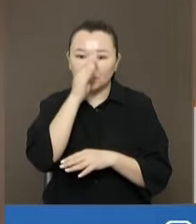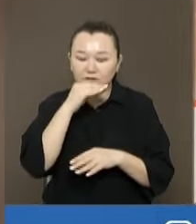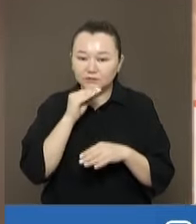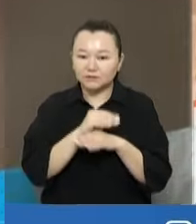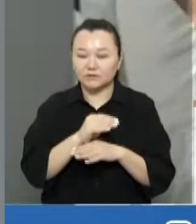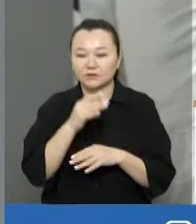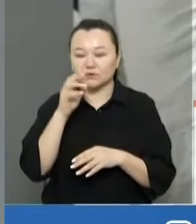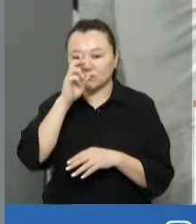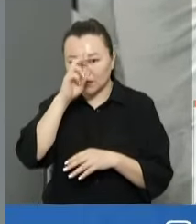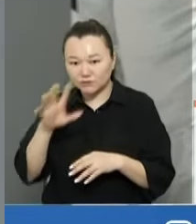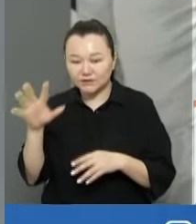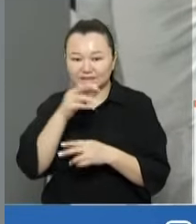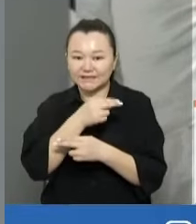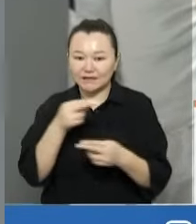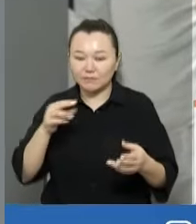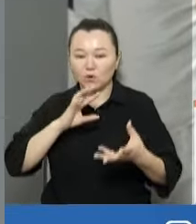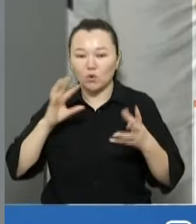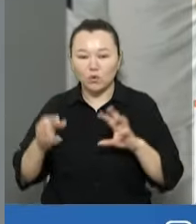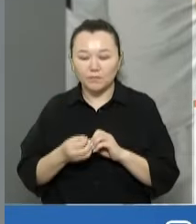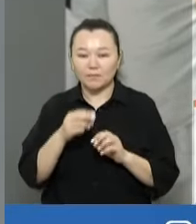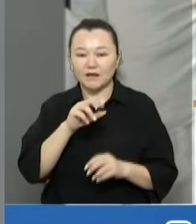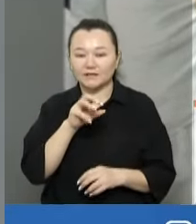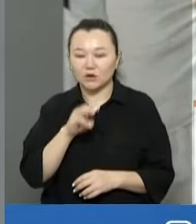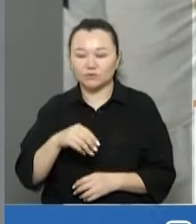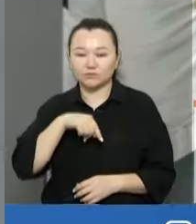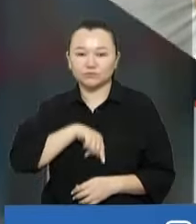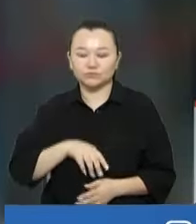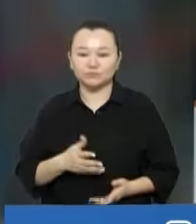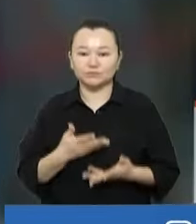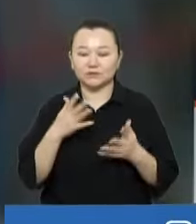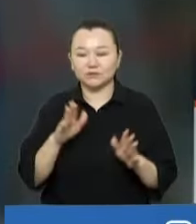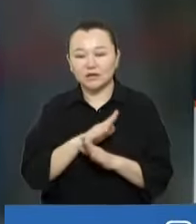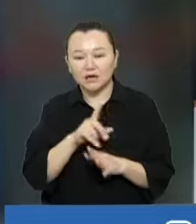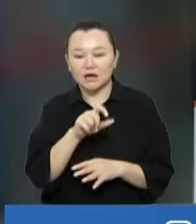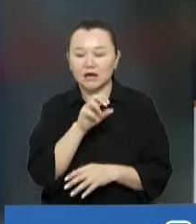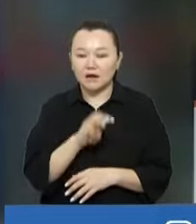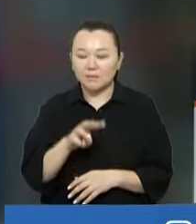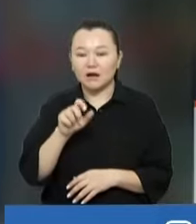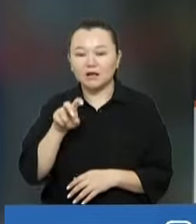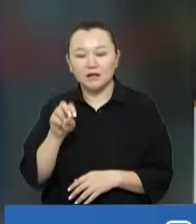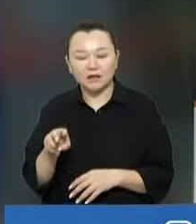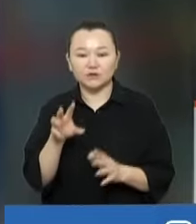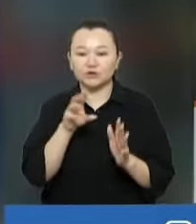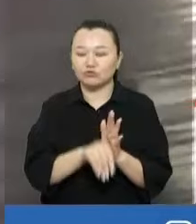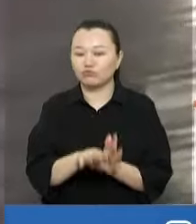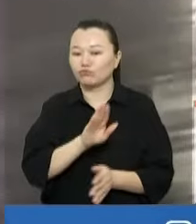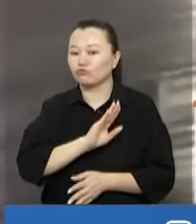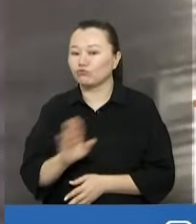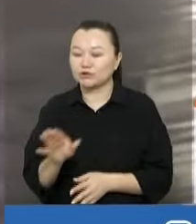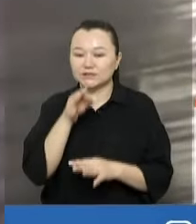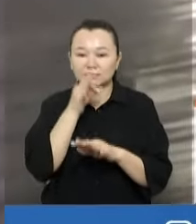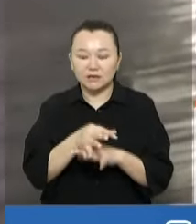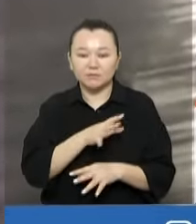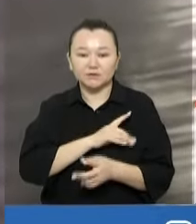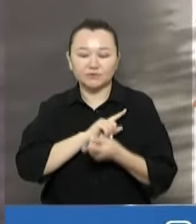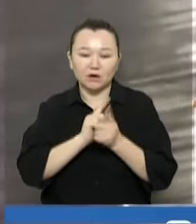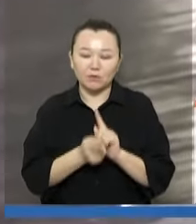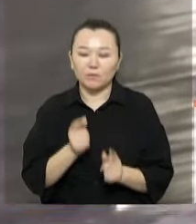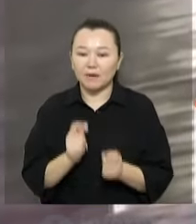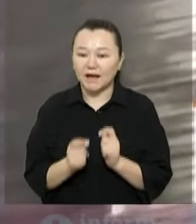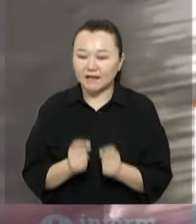отан, мемлекет тақырыбындағы жалпы патриоттық сезімді оятатын әндер не харамға, не халалға жатпайды деген болатын. Оның орнына